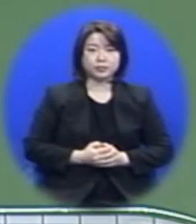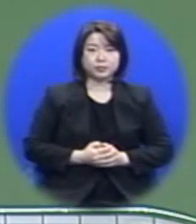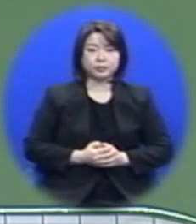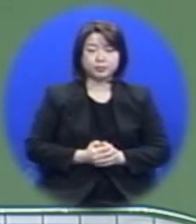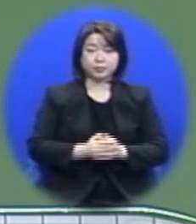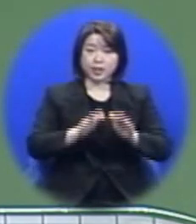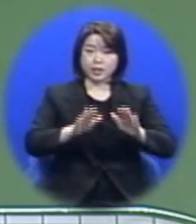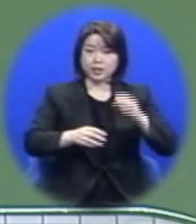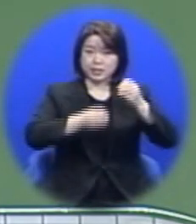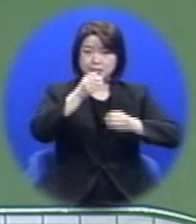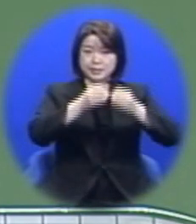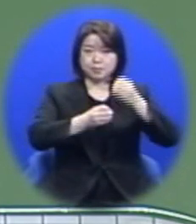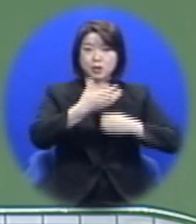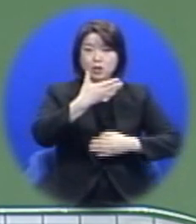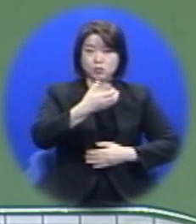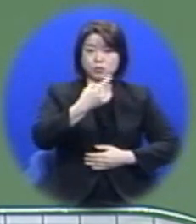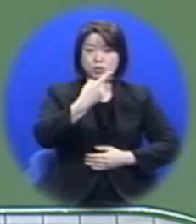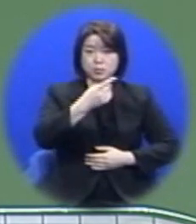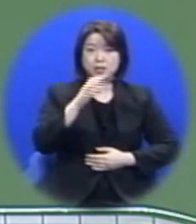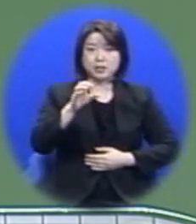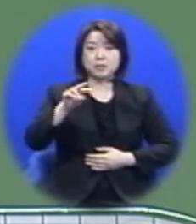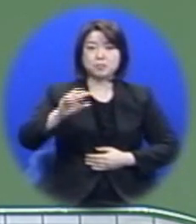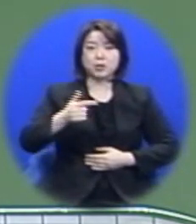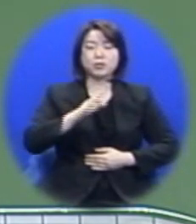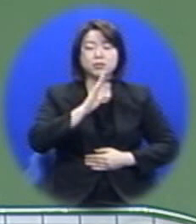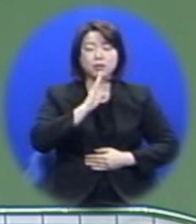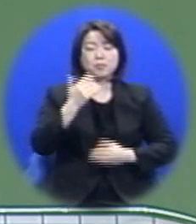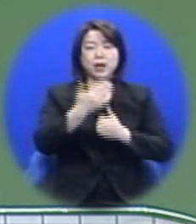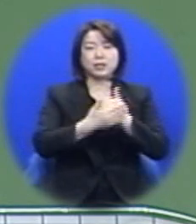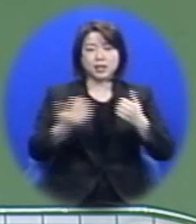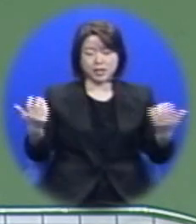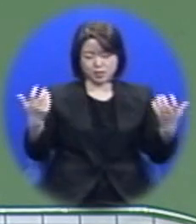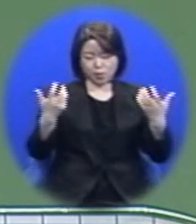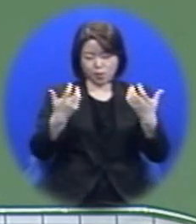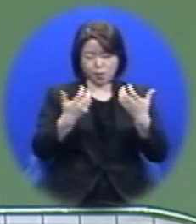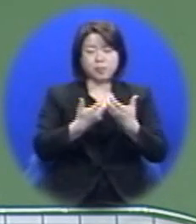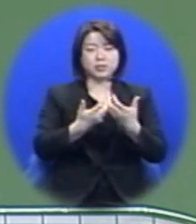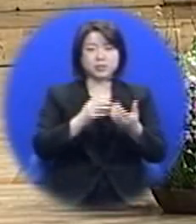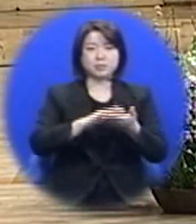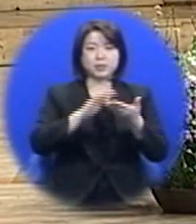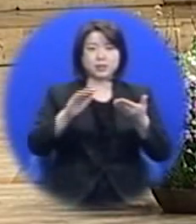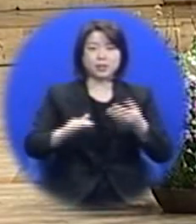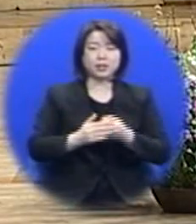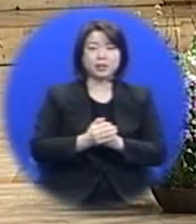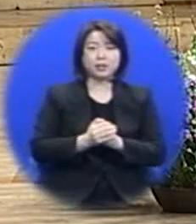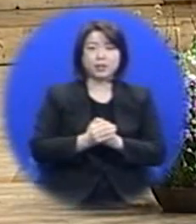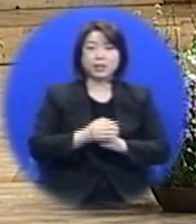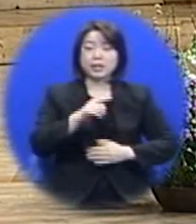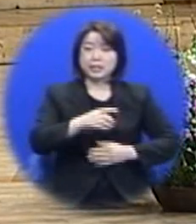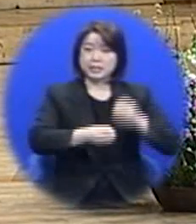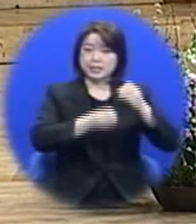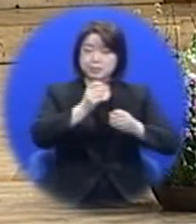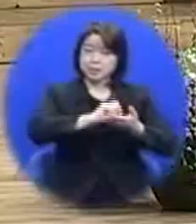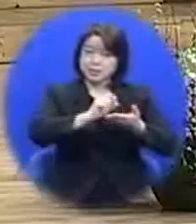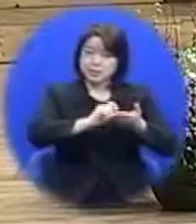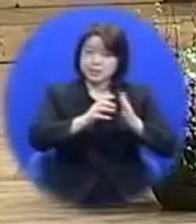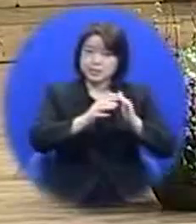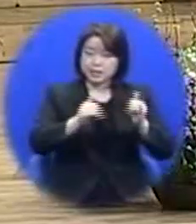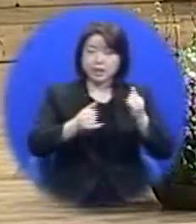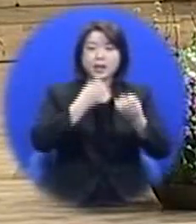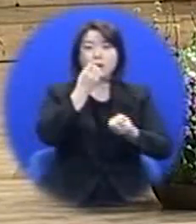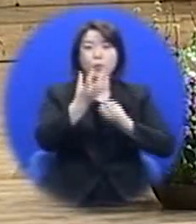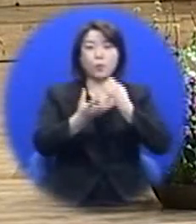아, 이 시편 91편은 참 은혜가 넘치는 시편입니다. 아, 이 시편 기자의